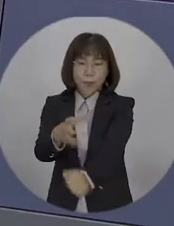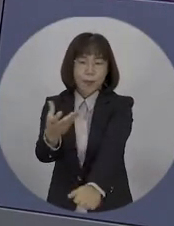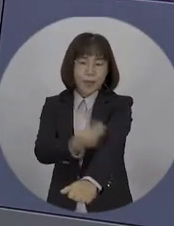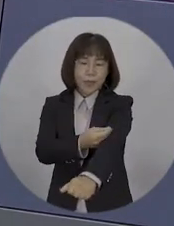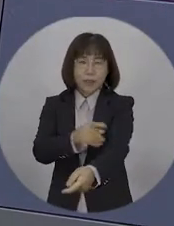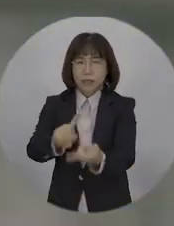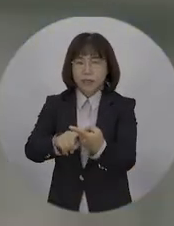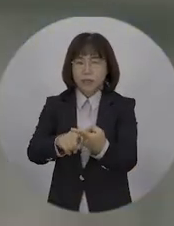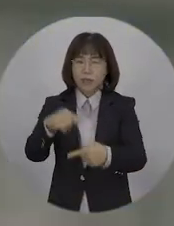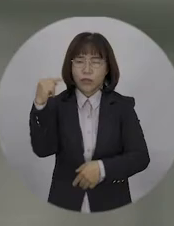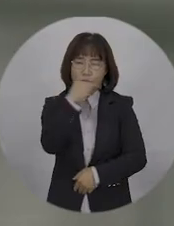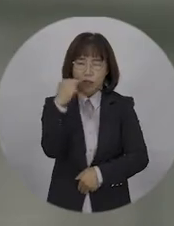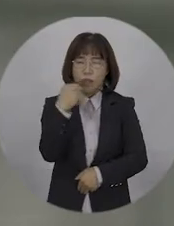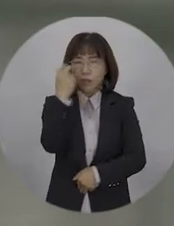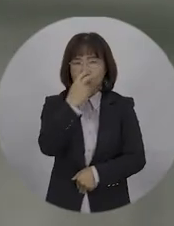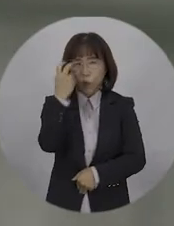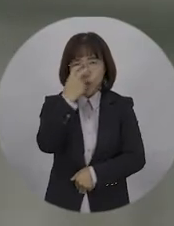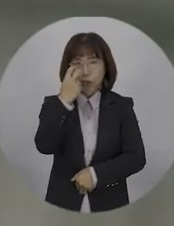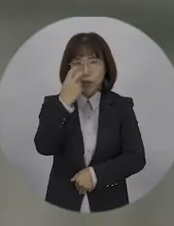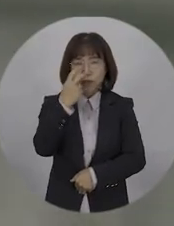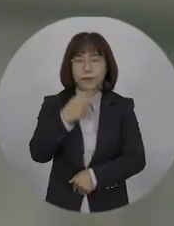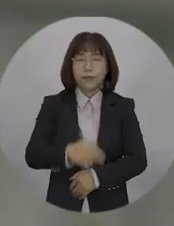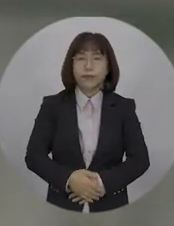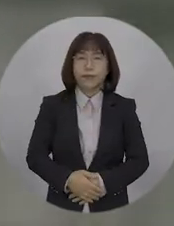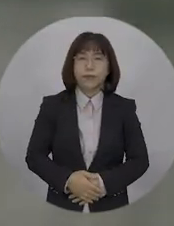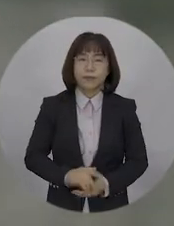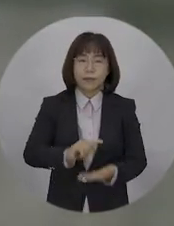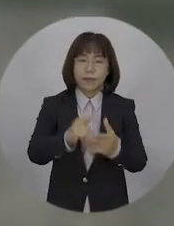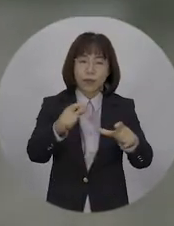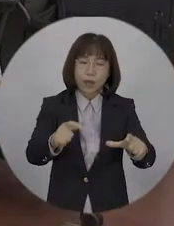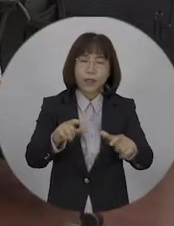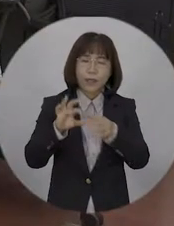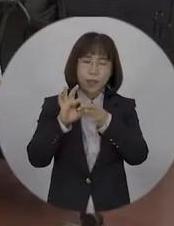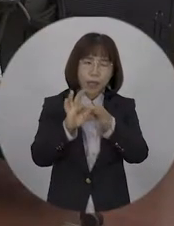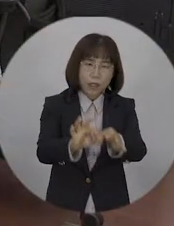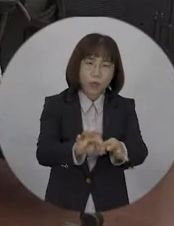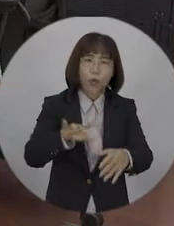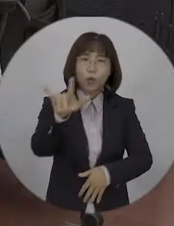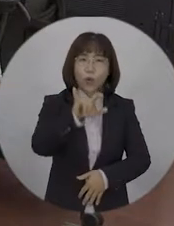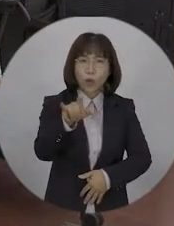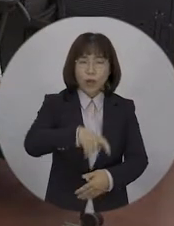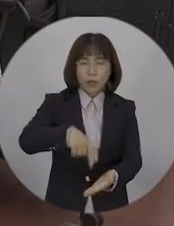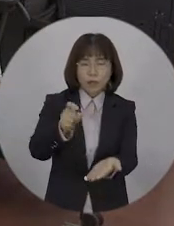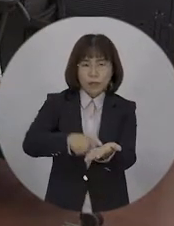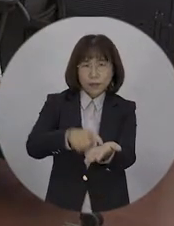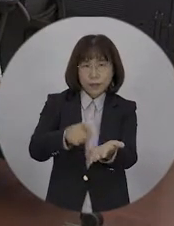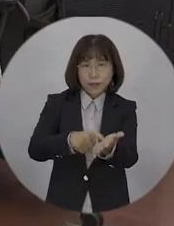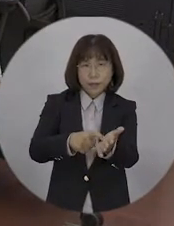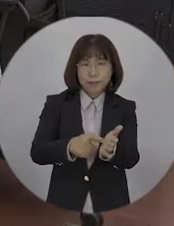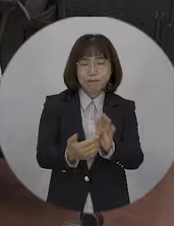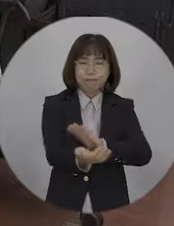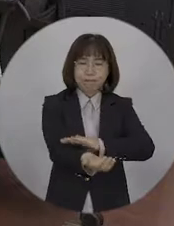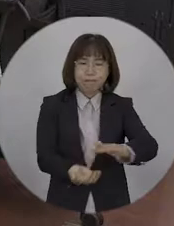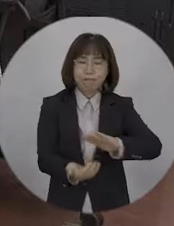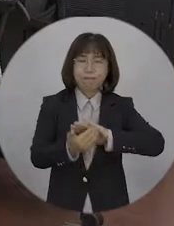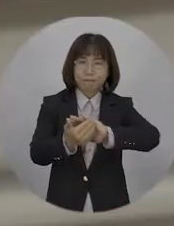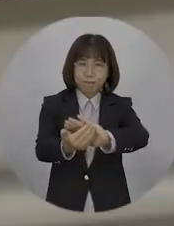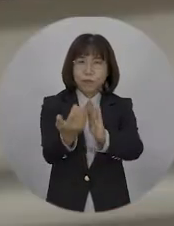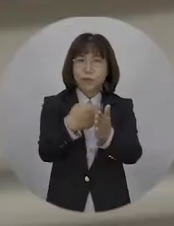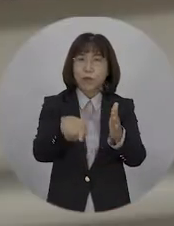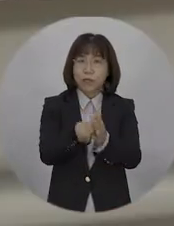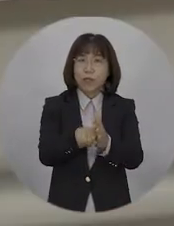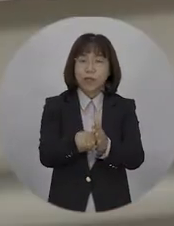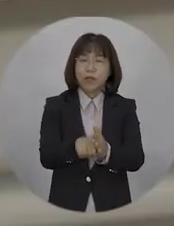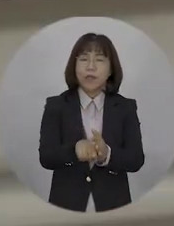백신 접종에 대해 철저한 관리를 할 계획입니다. 또 강서구는 빈틈없는 코로나19 응급상황 대처를 위해